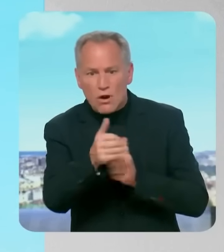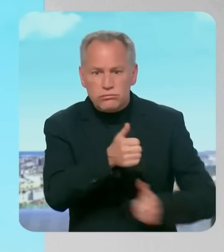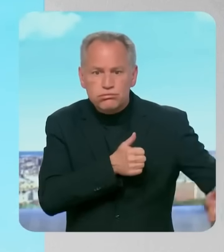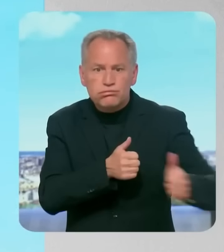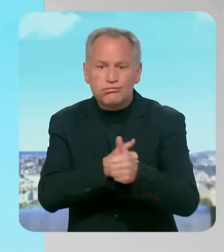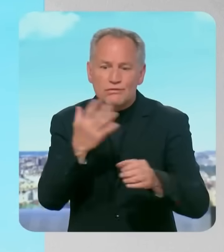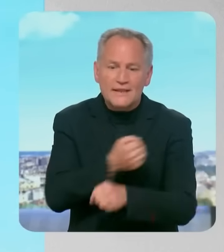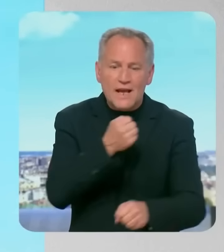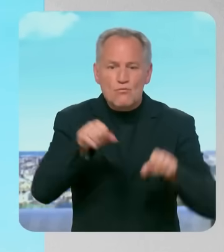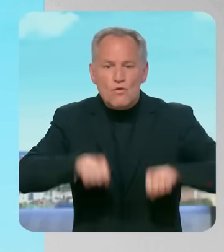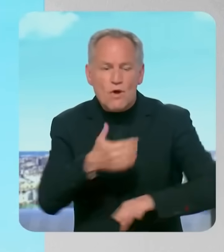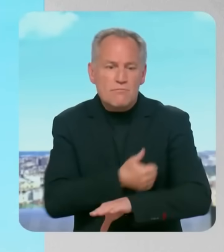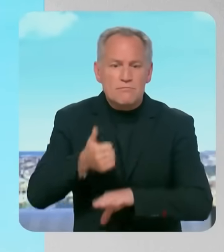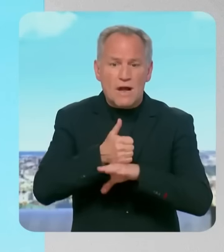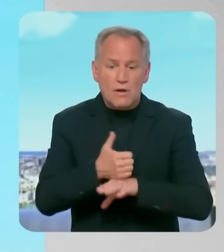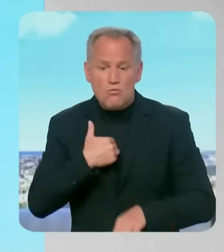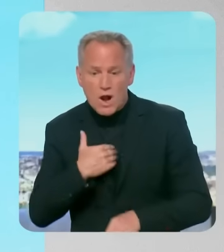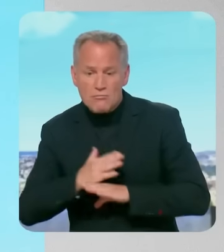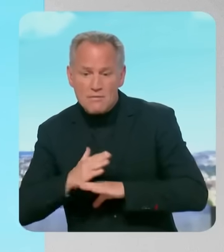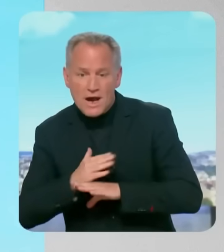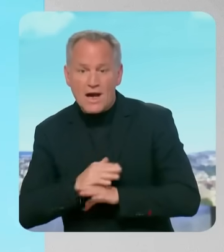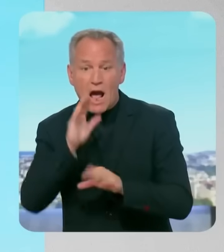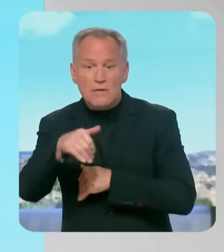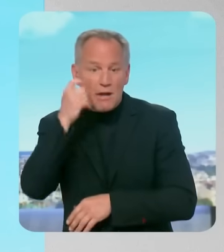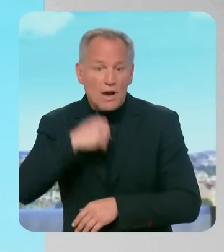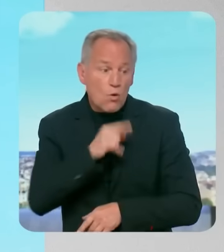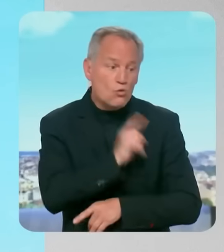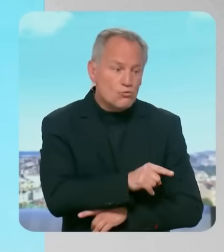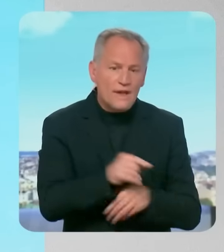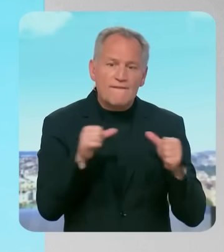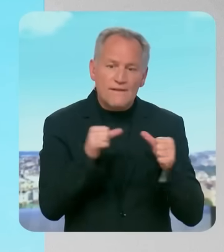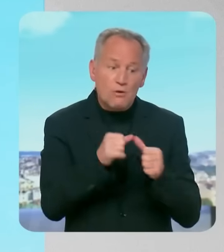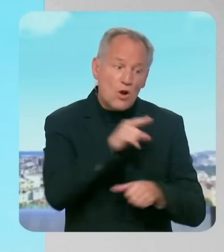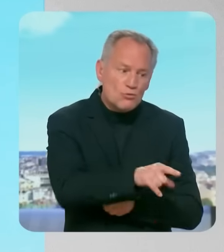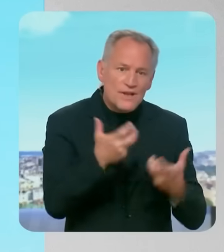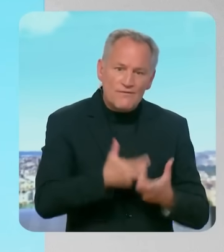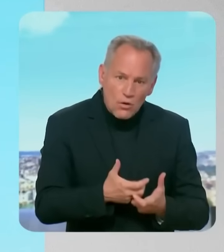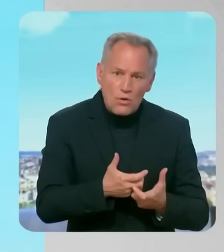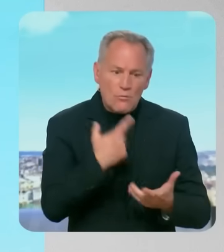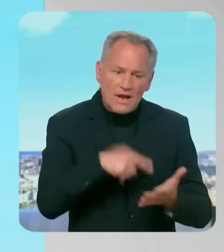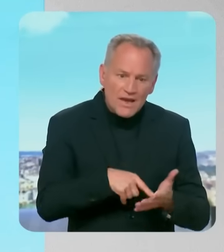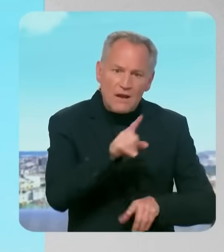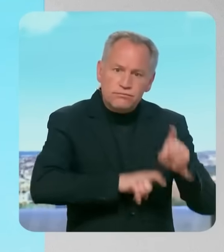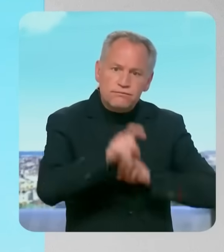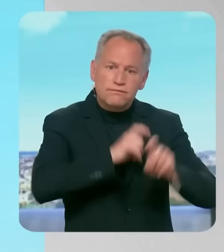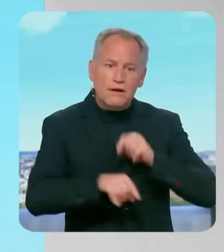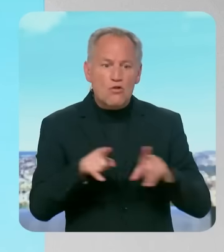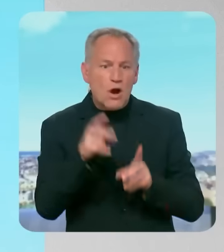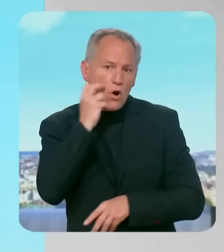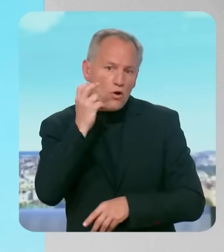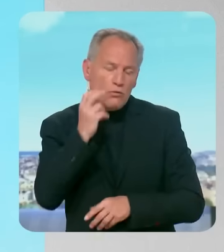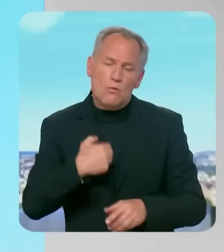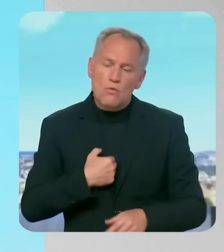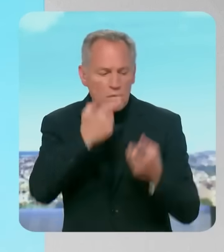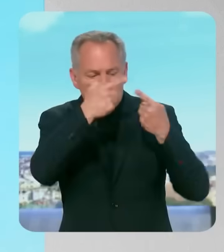sommes occupés à préparer l'après-Macron, manifestement, lui est occupé à revenir à l'avant-Macron avec François Hollande et je ne suis pas sûre